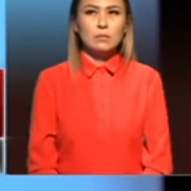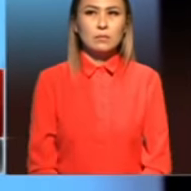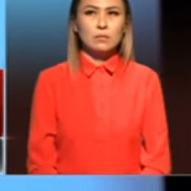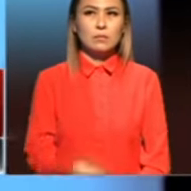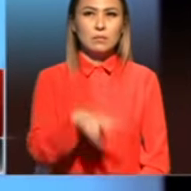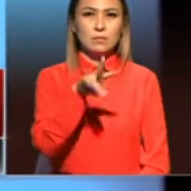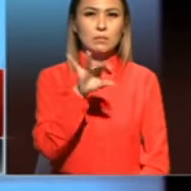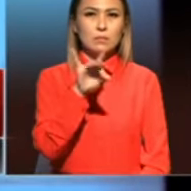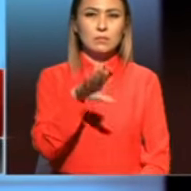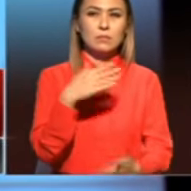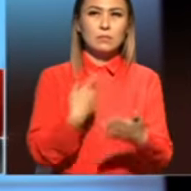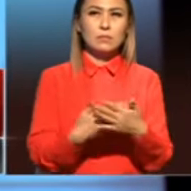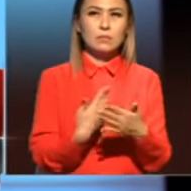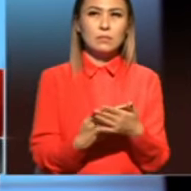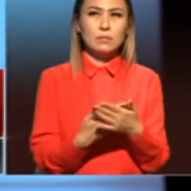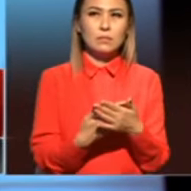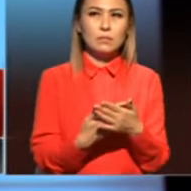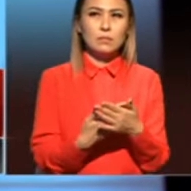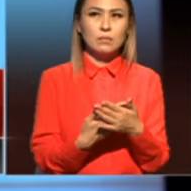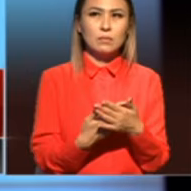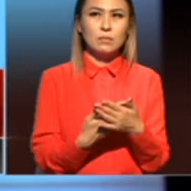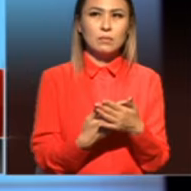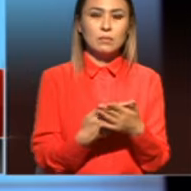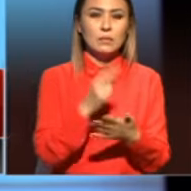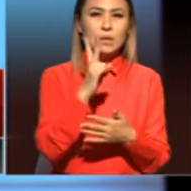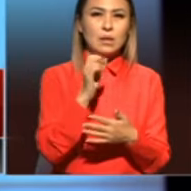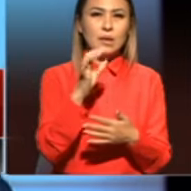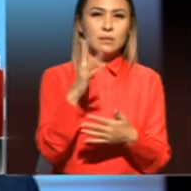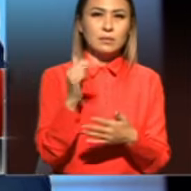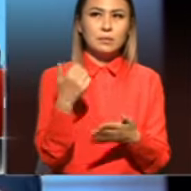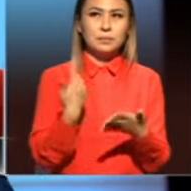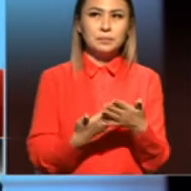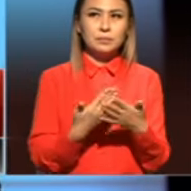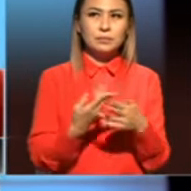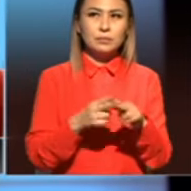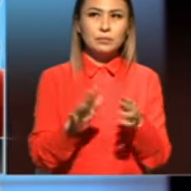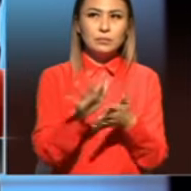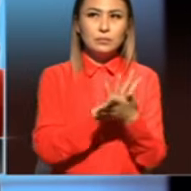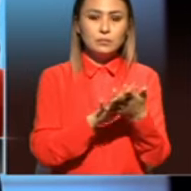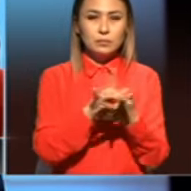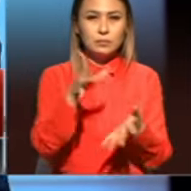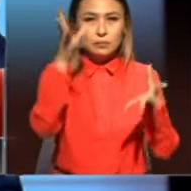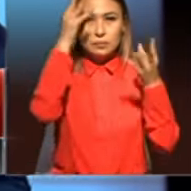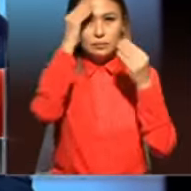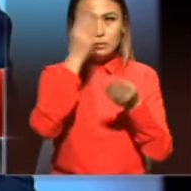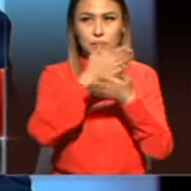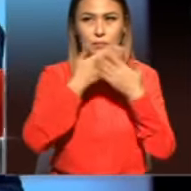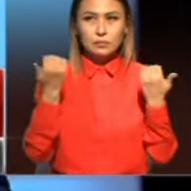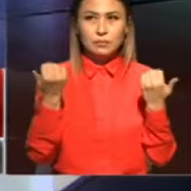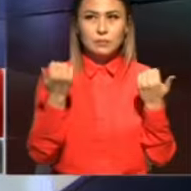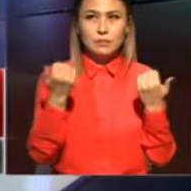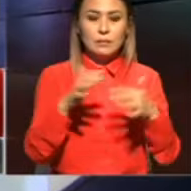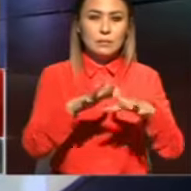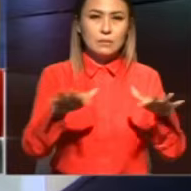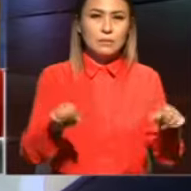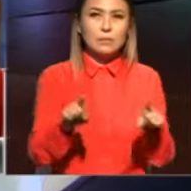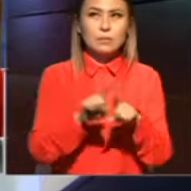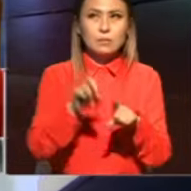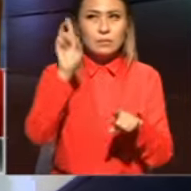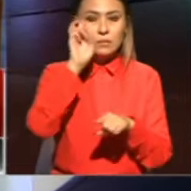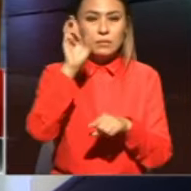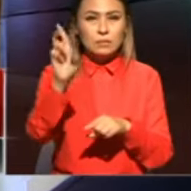мысалы кәдімгі классикалық деңгейде мысал. Содан ешқандай сабақ алып жатқан жоқ, билікте,